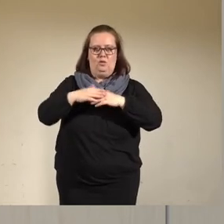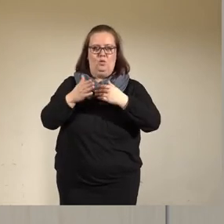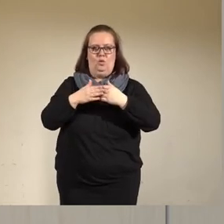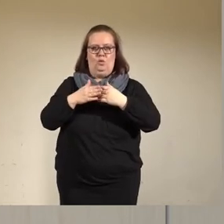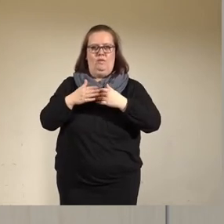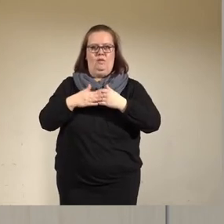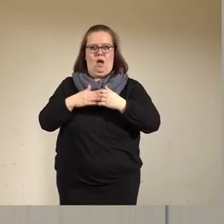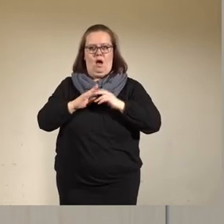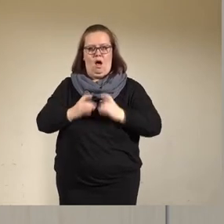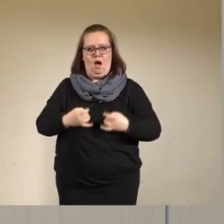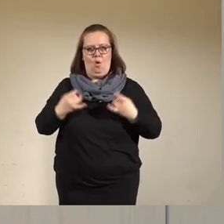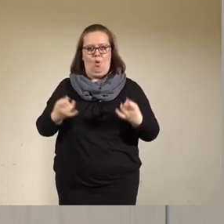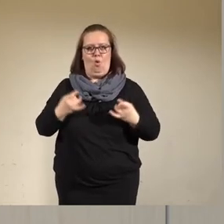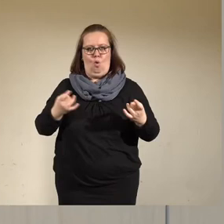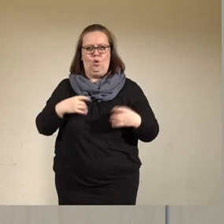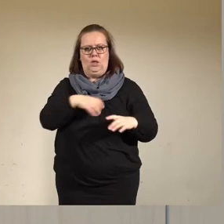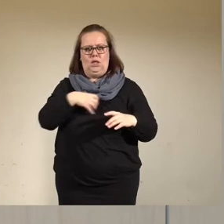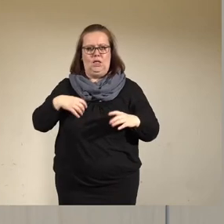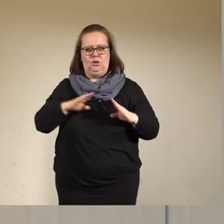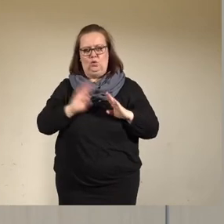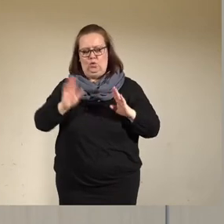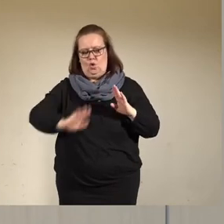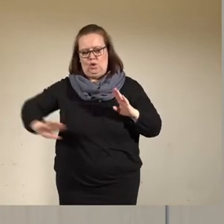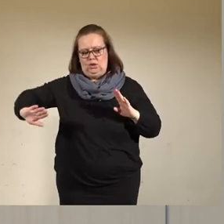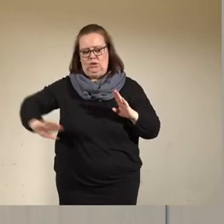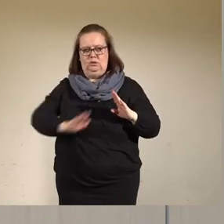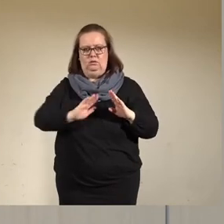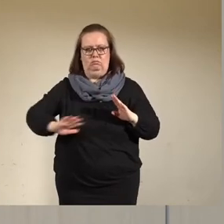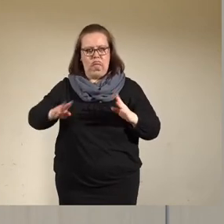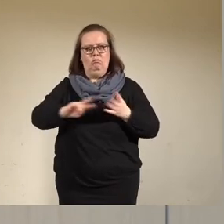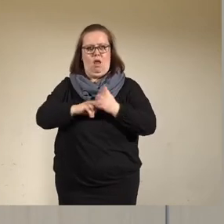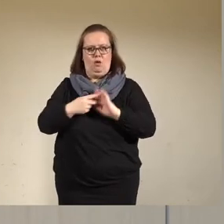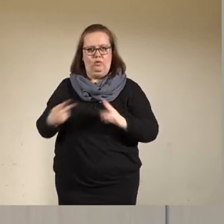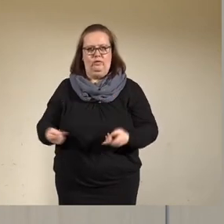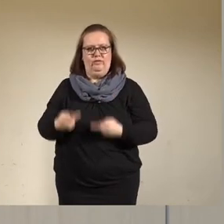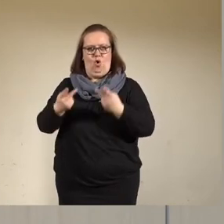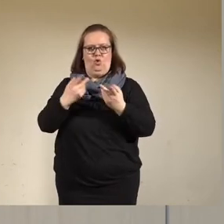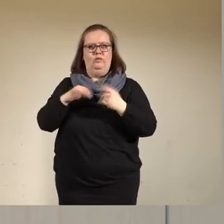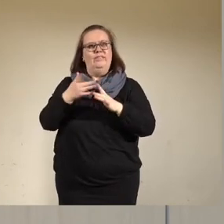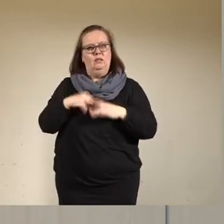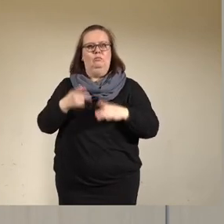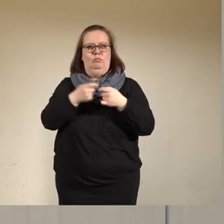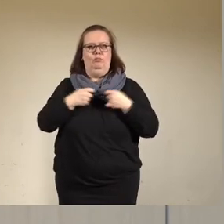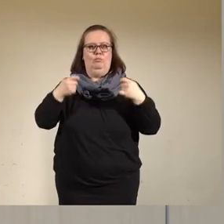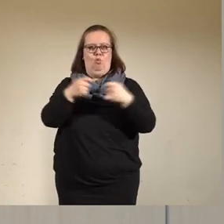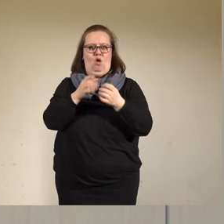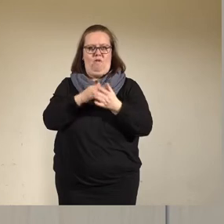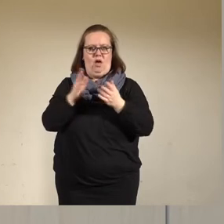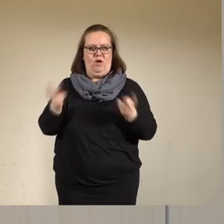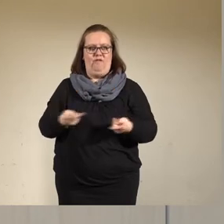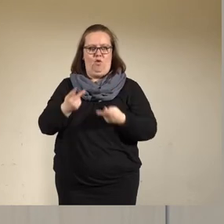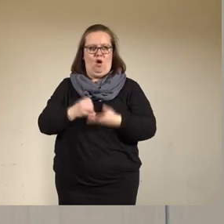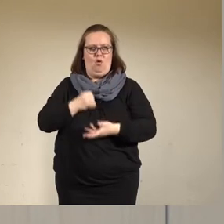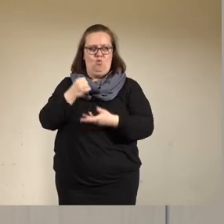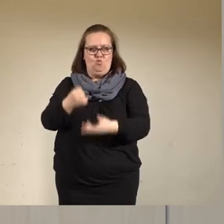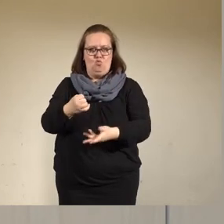im Dresdner Südosten weiter geplant werden kann und Fördermittel des Bundes nicht verloren gehen. Wir sorgen